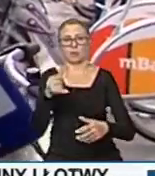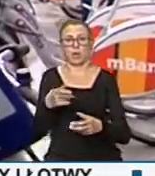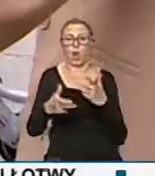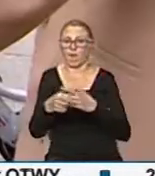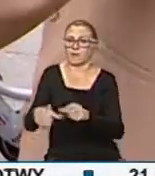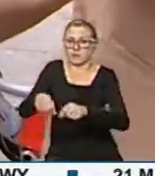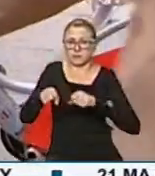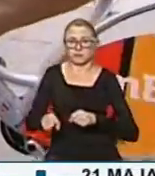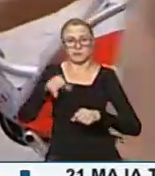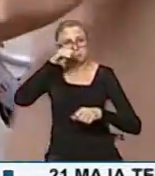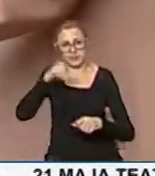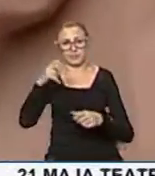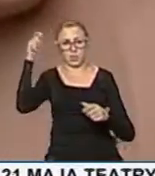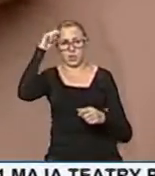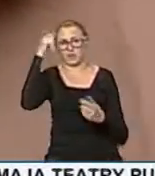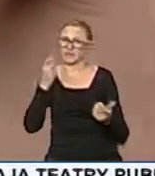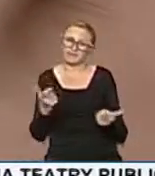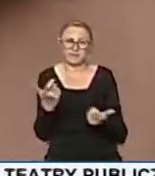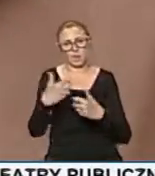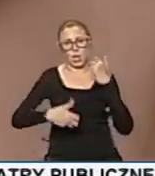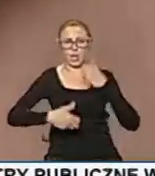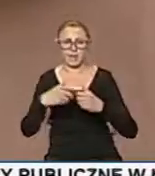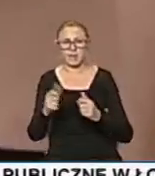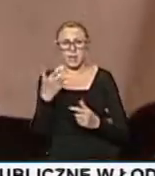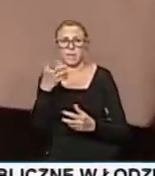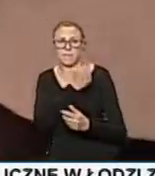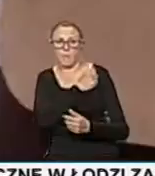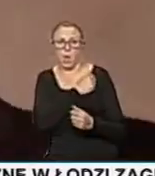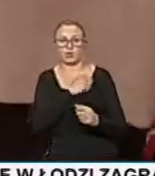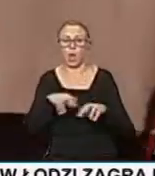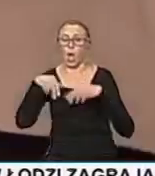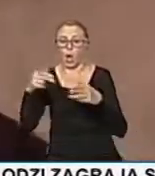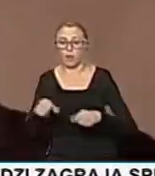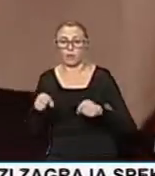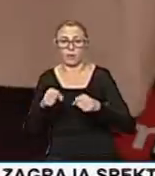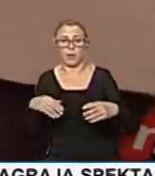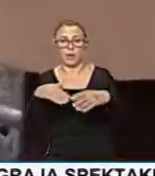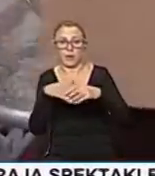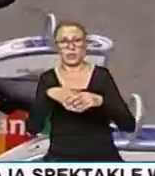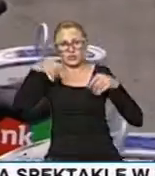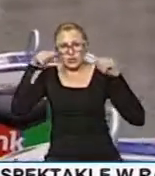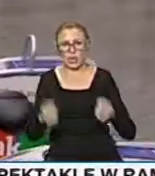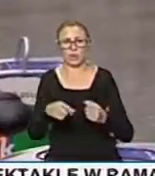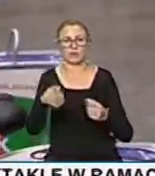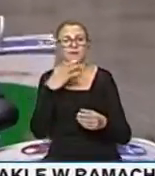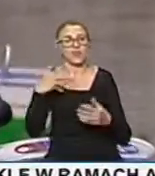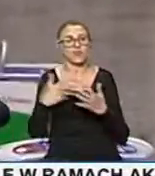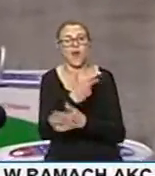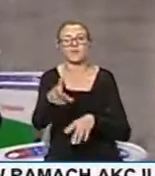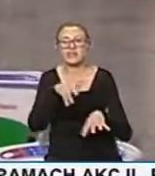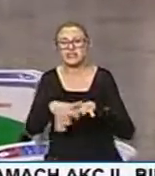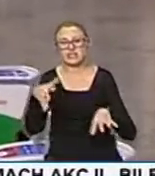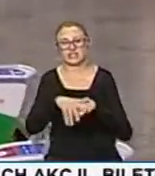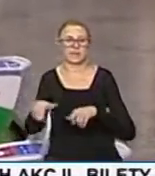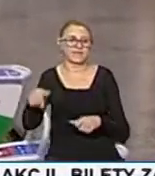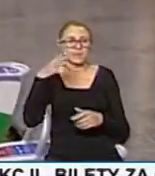wyciągnąć roweru. Właśnie z wypożyczeniem i oddawaniem jednośladu jest najwięcej kłopotu. Za każdym razem przy wdrożeniu nowego systemu to są takie